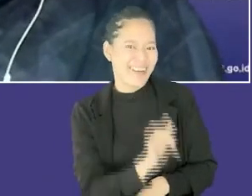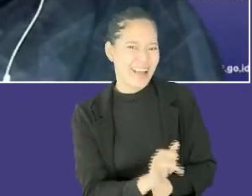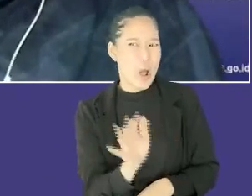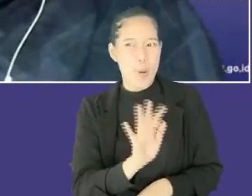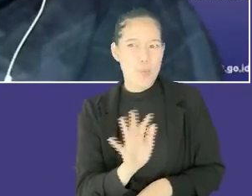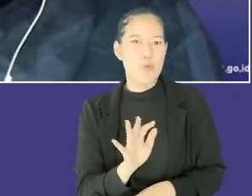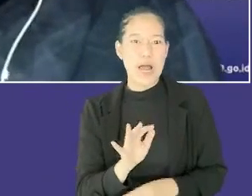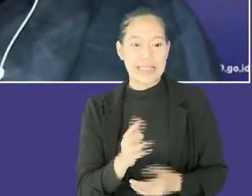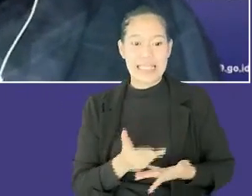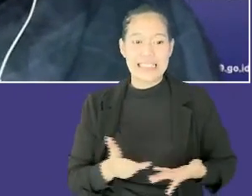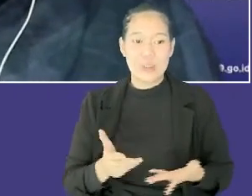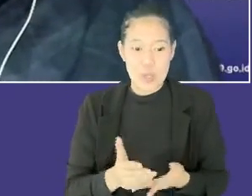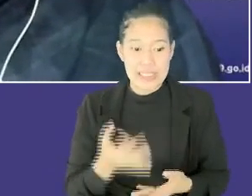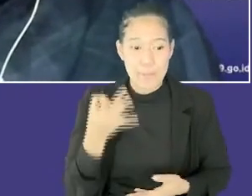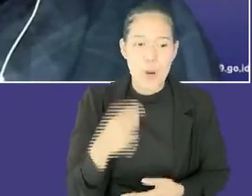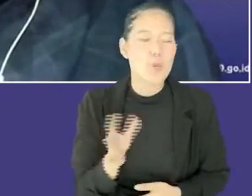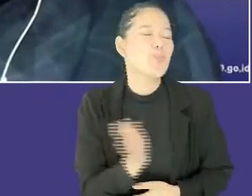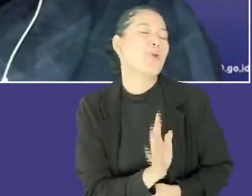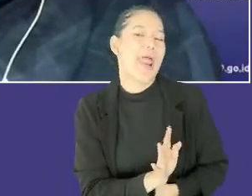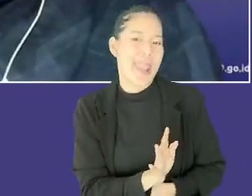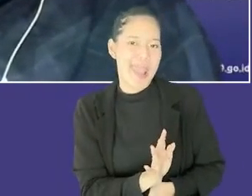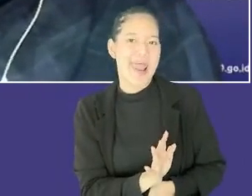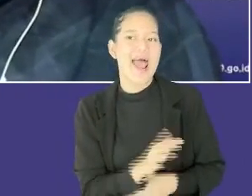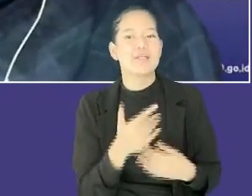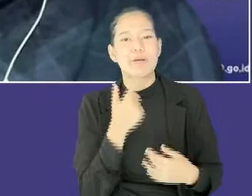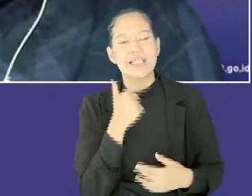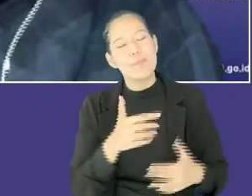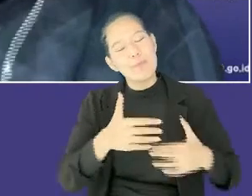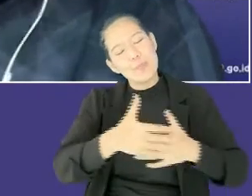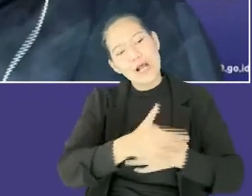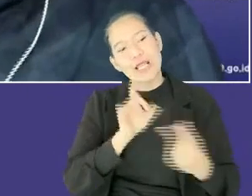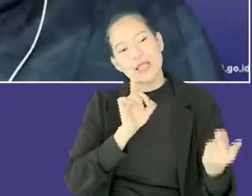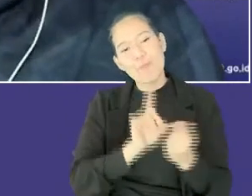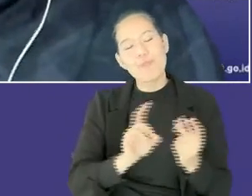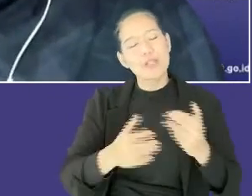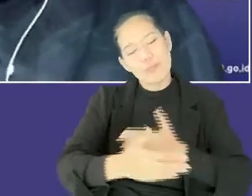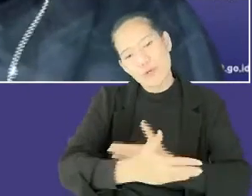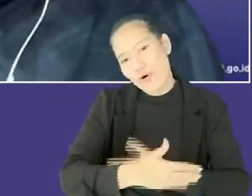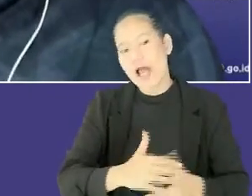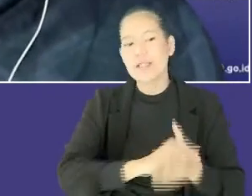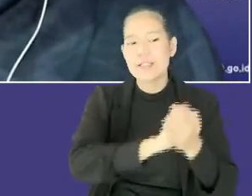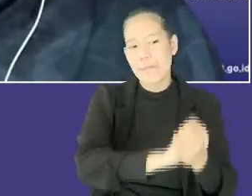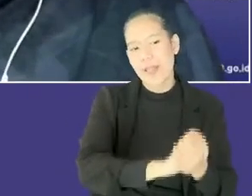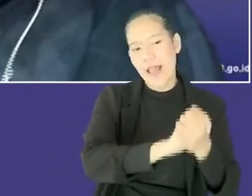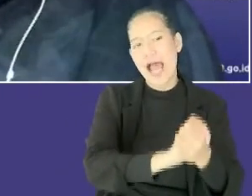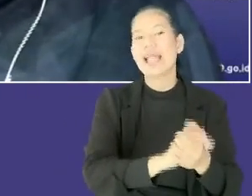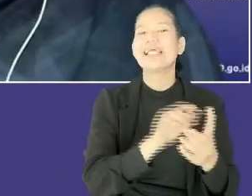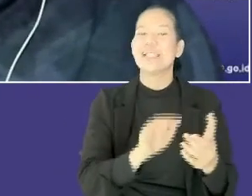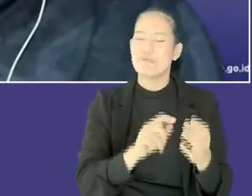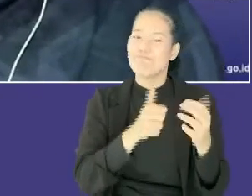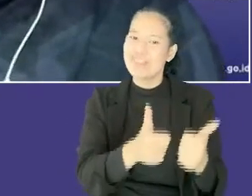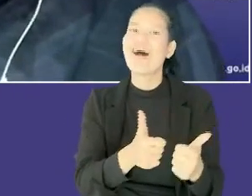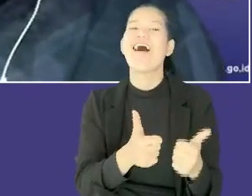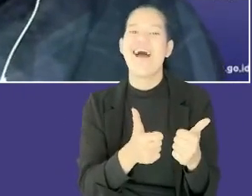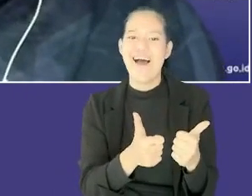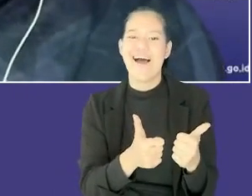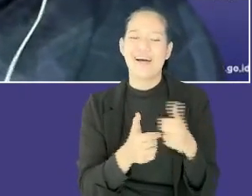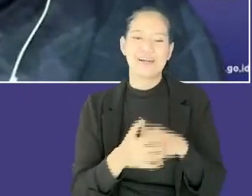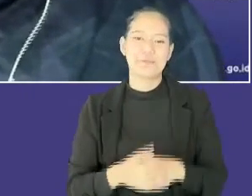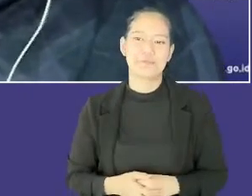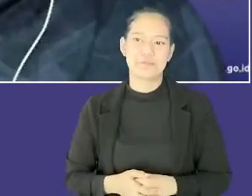sebetulnya bukan yang normal yang waktu kemudian berpelukan gitu ya berjabat tangan itu adalah sesuatu yang bisa kita kerjakan